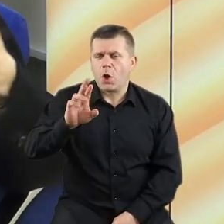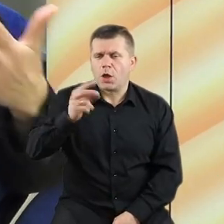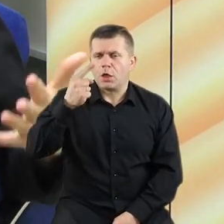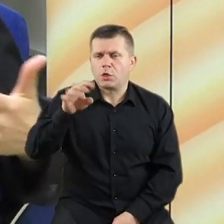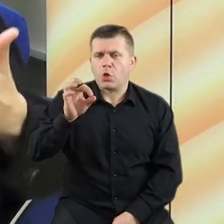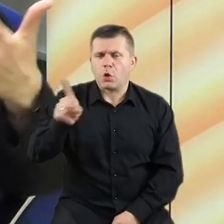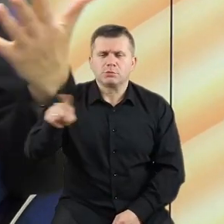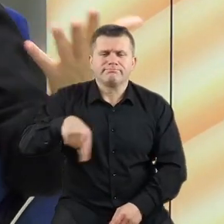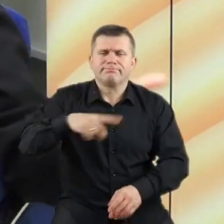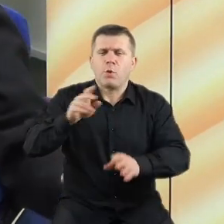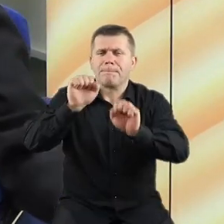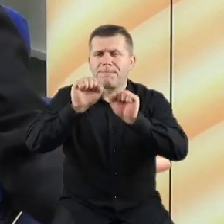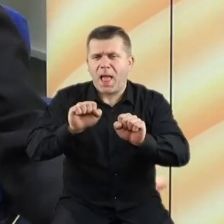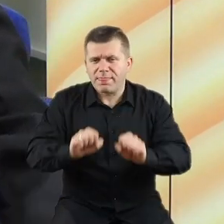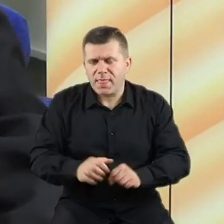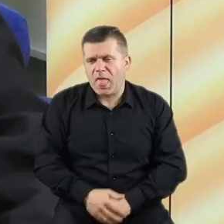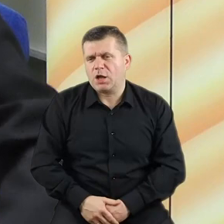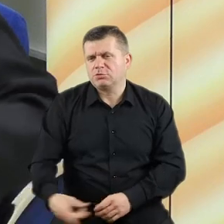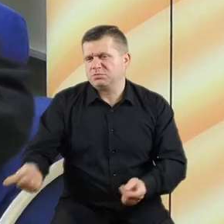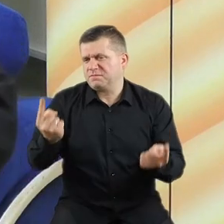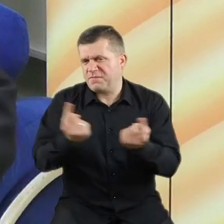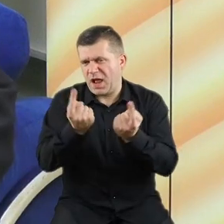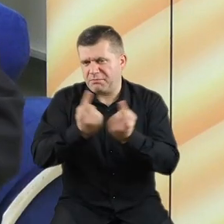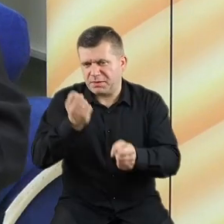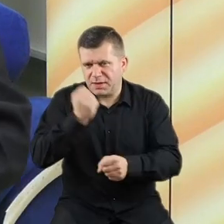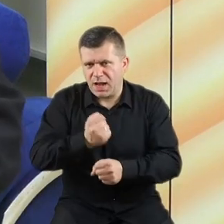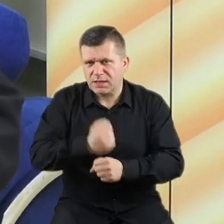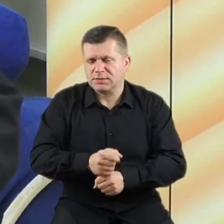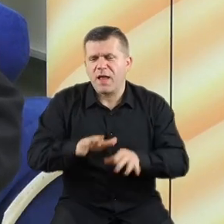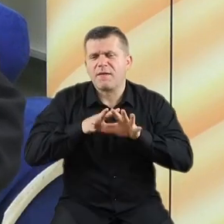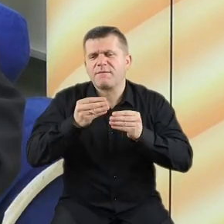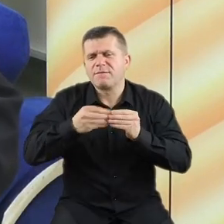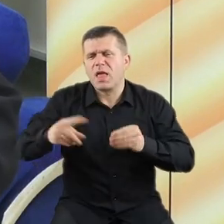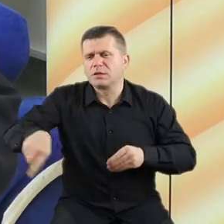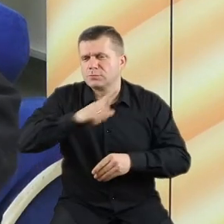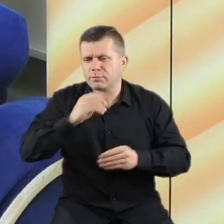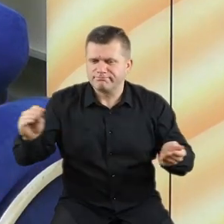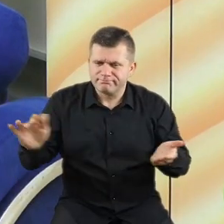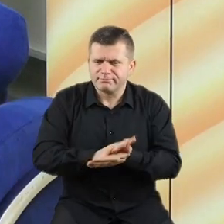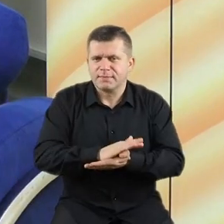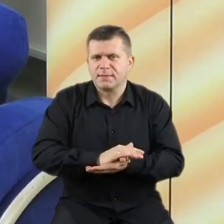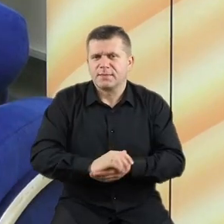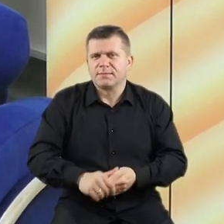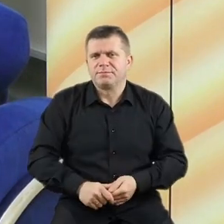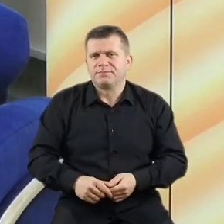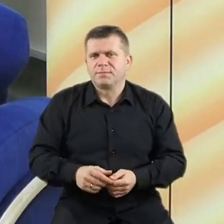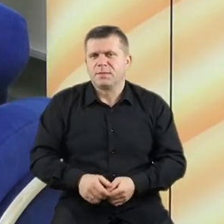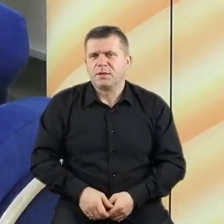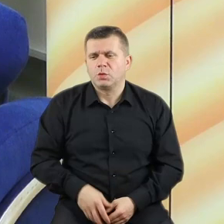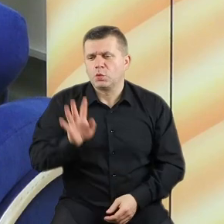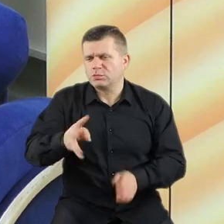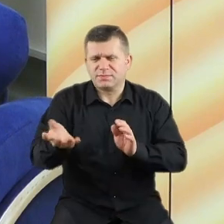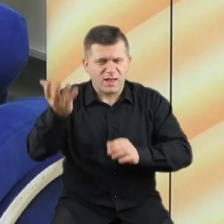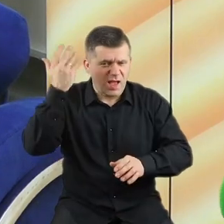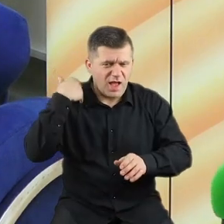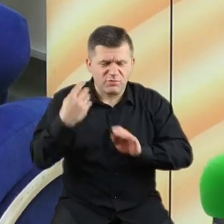byli bankierzy, tak to byli fabrykanci. Natomiast większość była zasymilowana, wyciągano ich. Kiedy oni już w